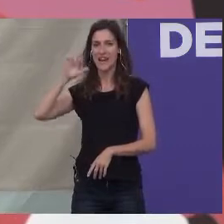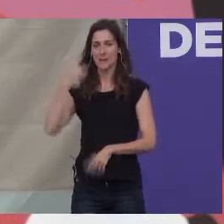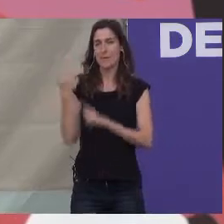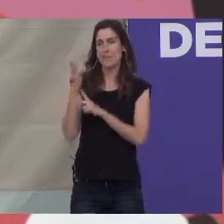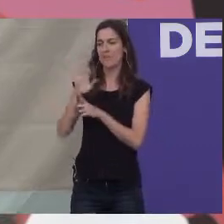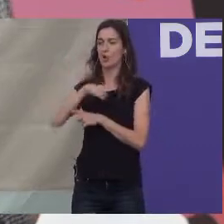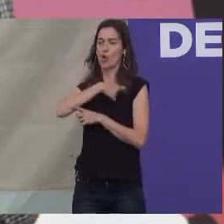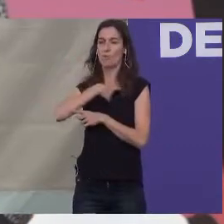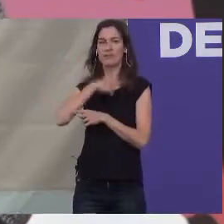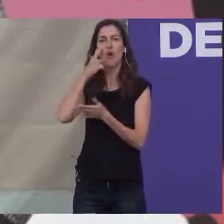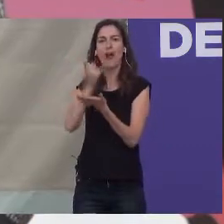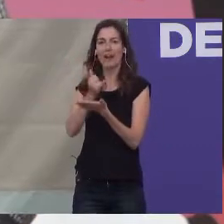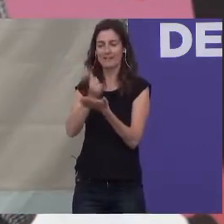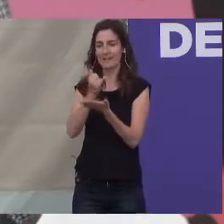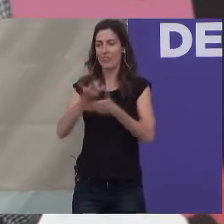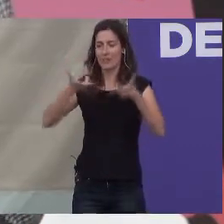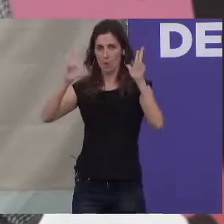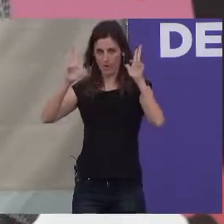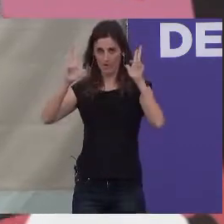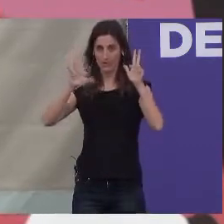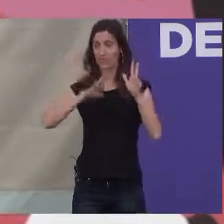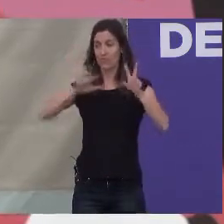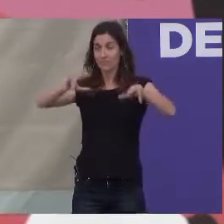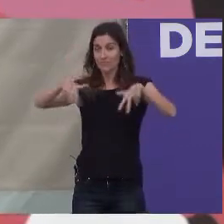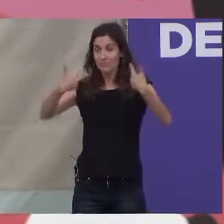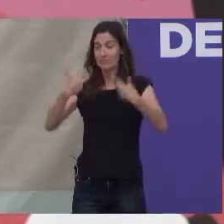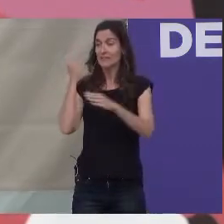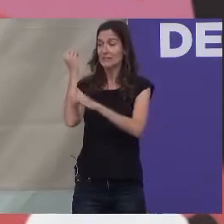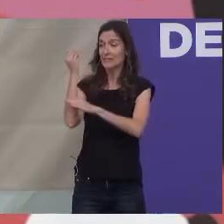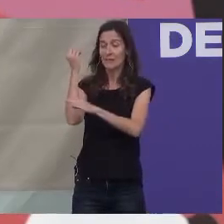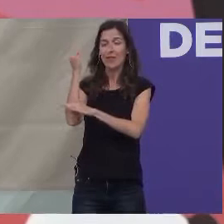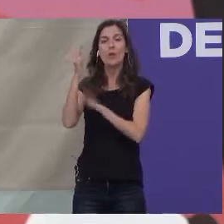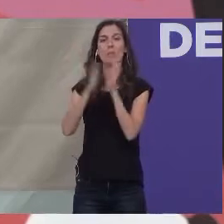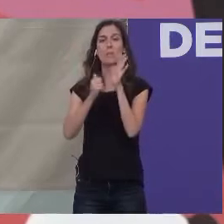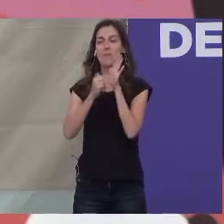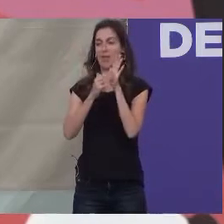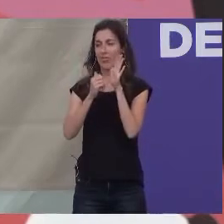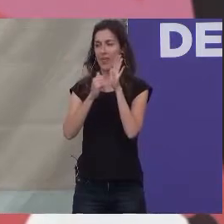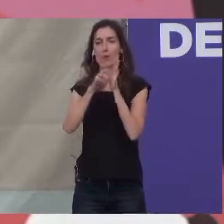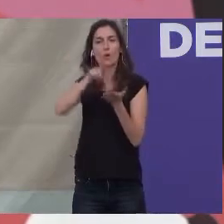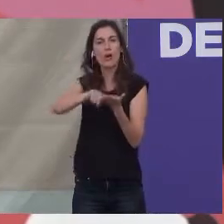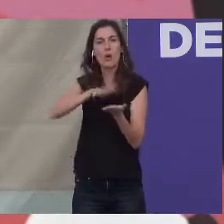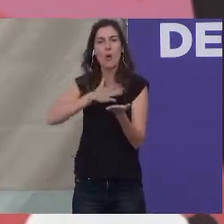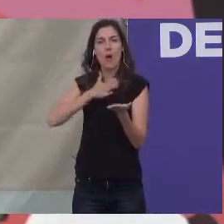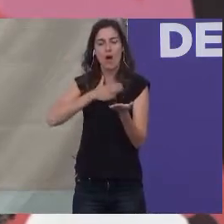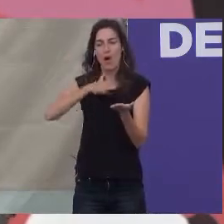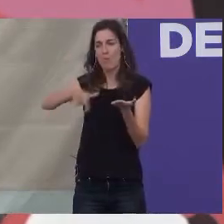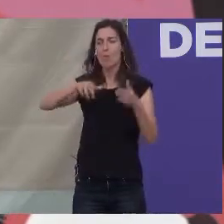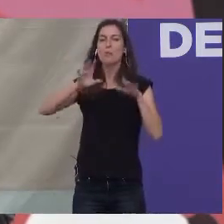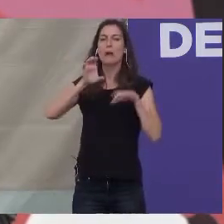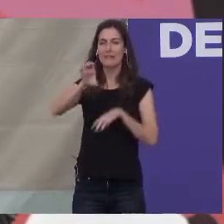Democràtiques. M'aneu a permetre fer aquesta intervenció en valencià, llengua pròpia del nostre país i llengua vehicular del canvi al País Valencià.